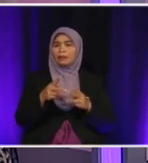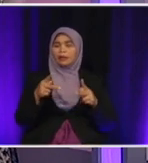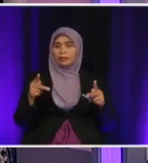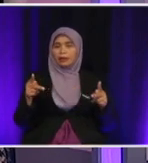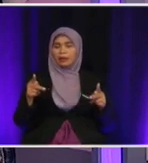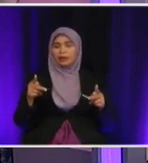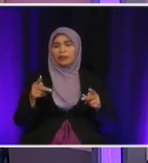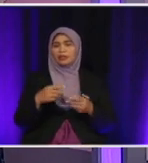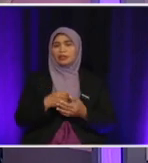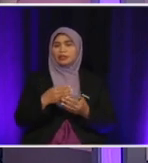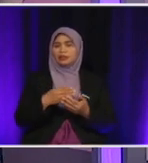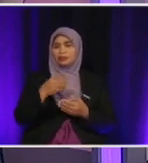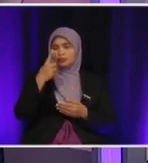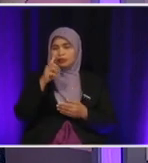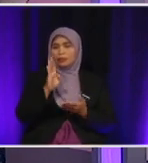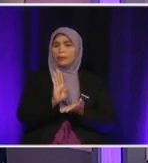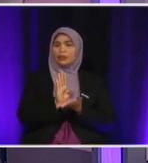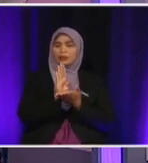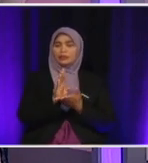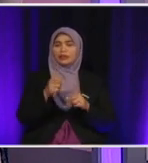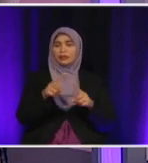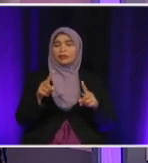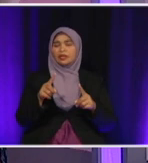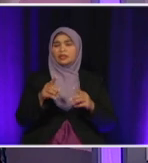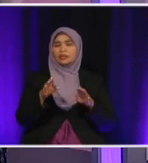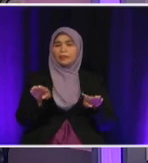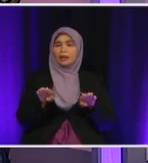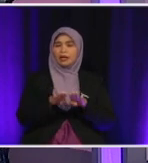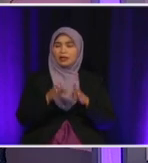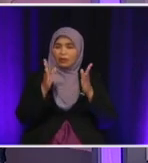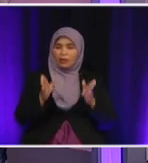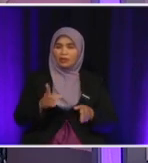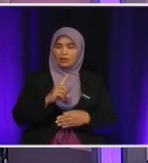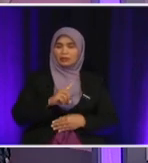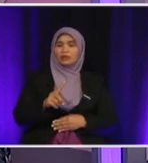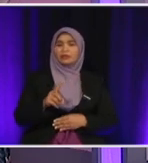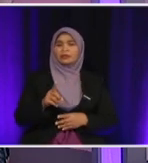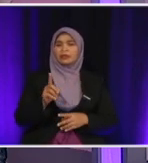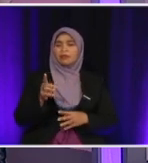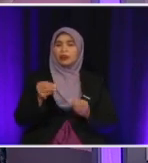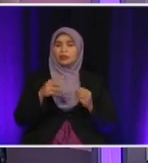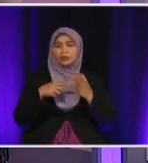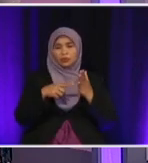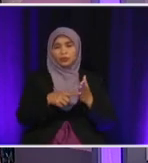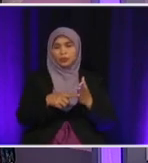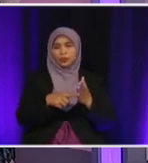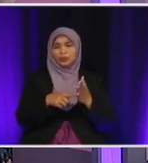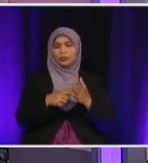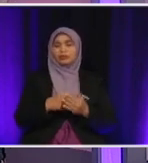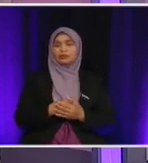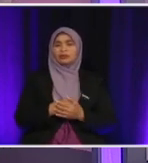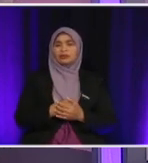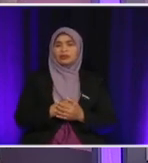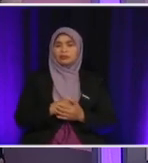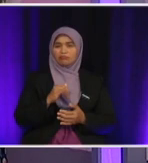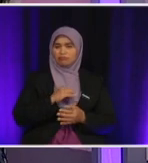membantunya tetapi jati diri sebagai seorang muslim kan dia nak Tunjukkan aku Pasha Maksudnya aku